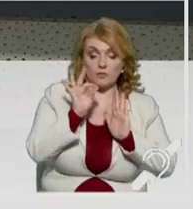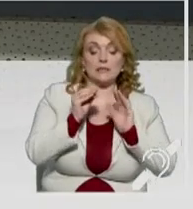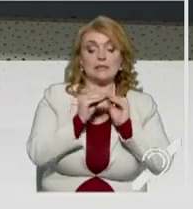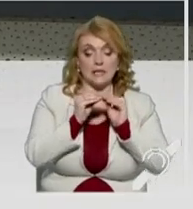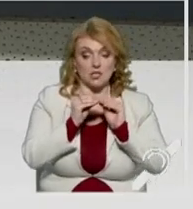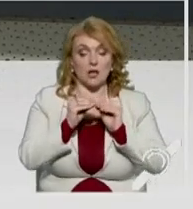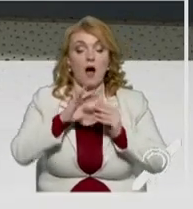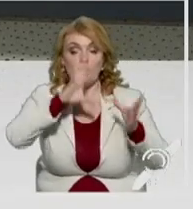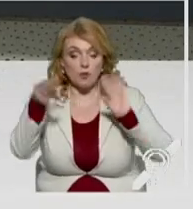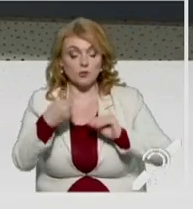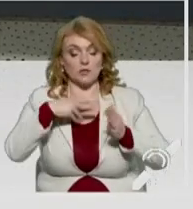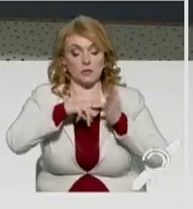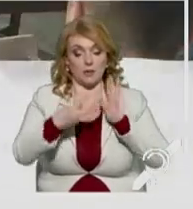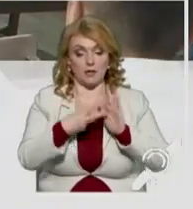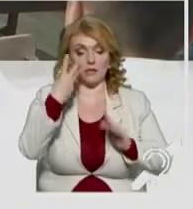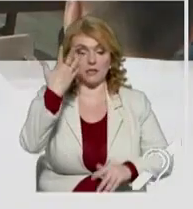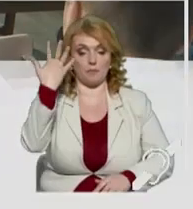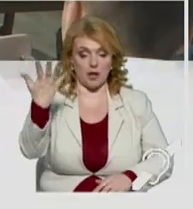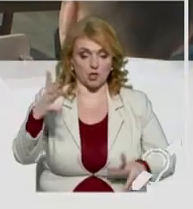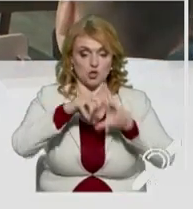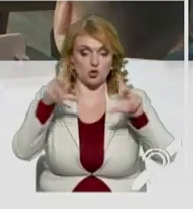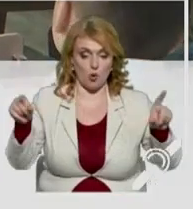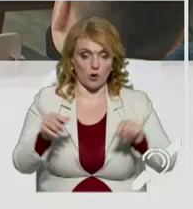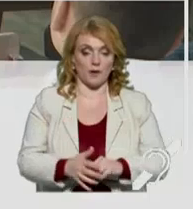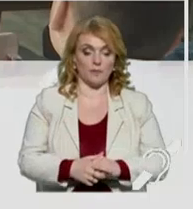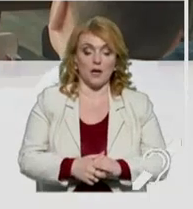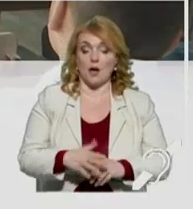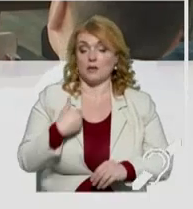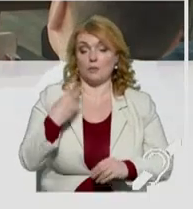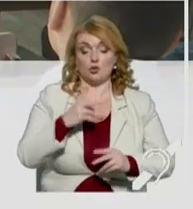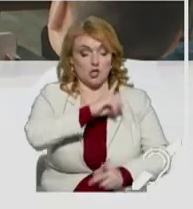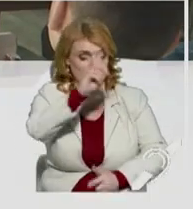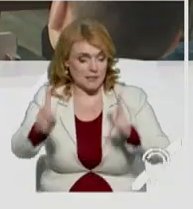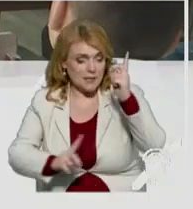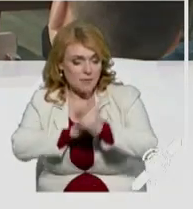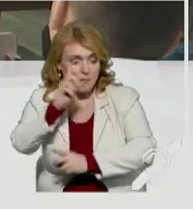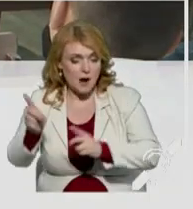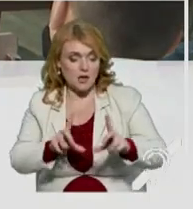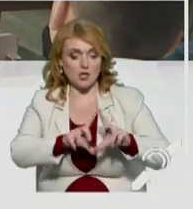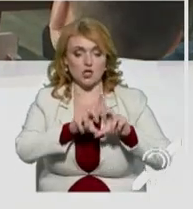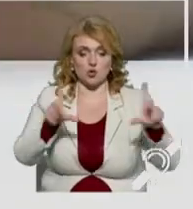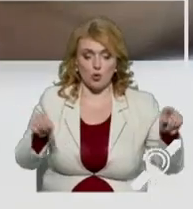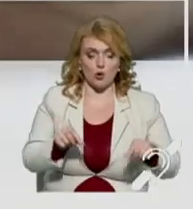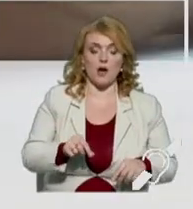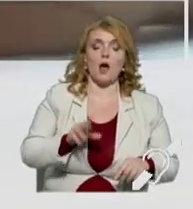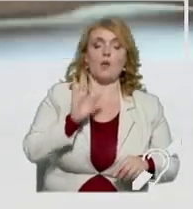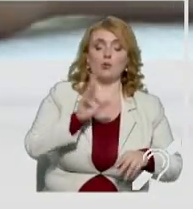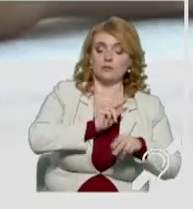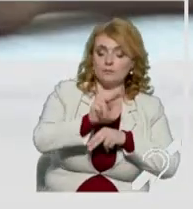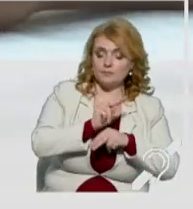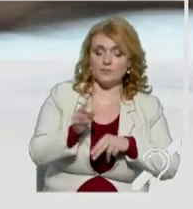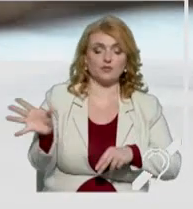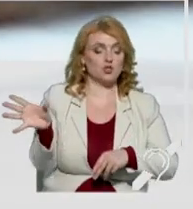Mondială, UNICEF, UNDP, USAID. Vorbim, în primul rând, despre o schimbare a școlii, a modului în care se predau lucrurile, în care sunt